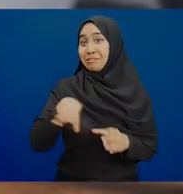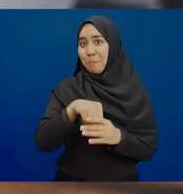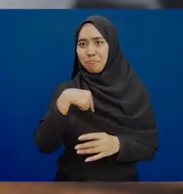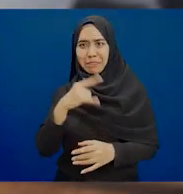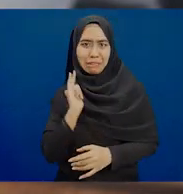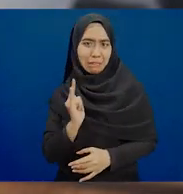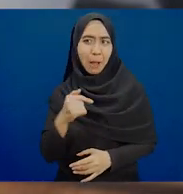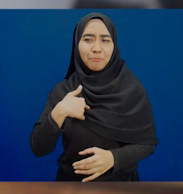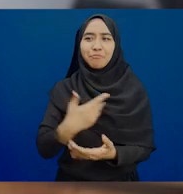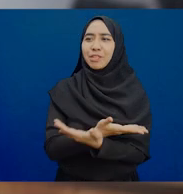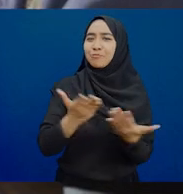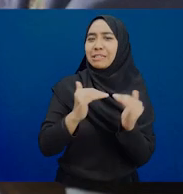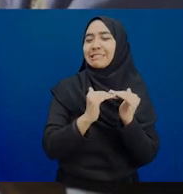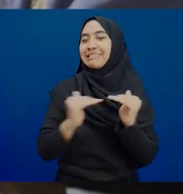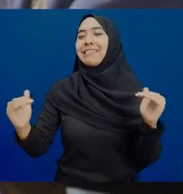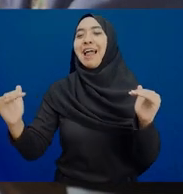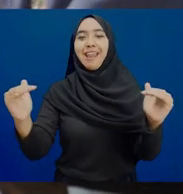ini. Kita sama.